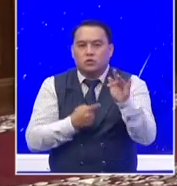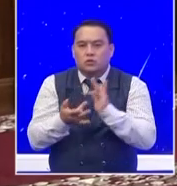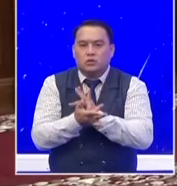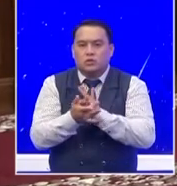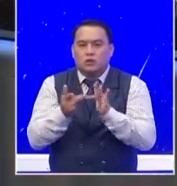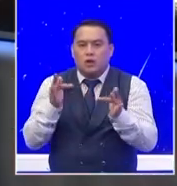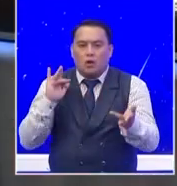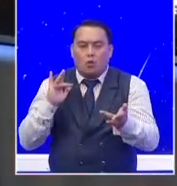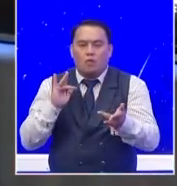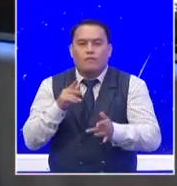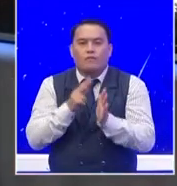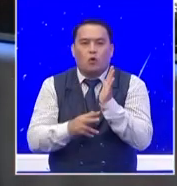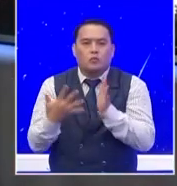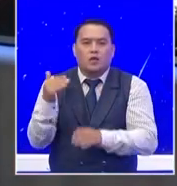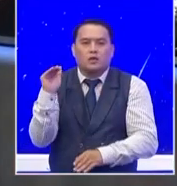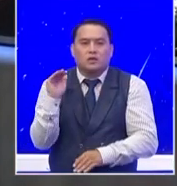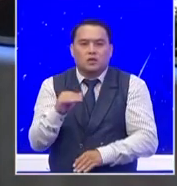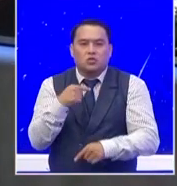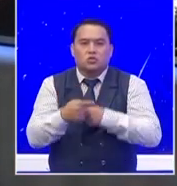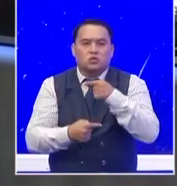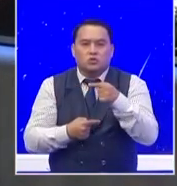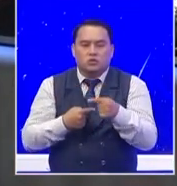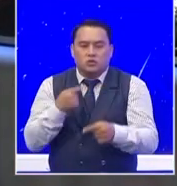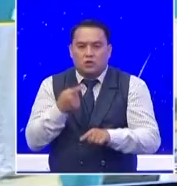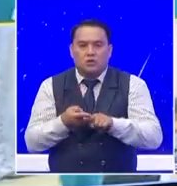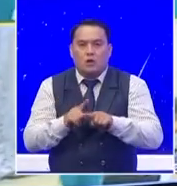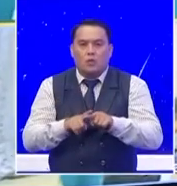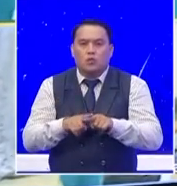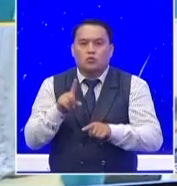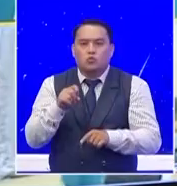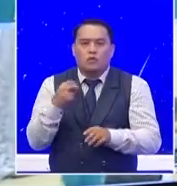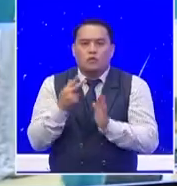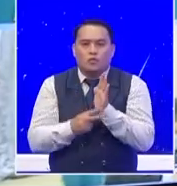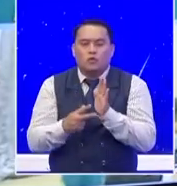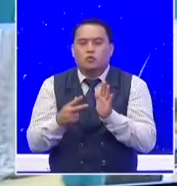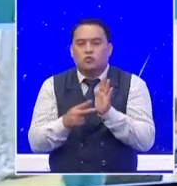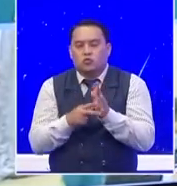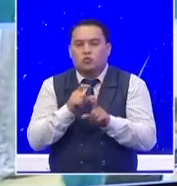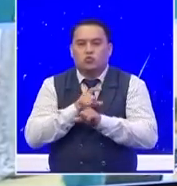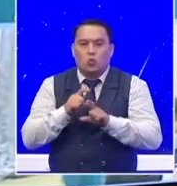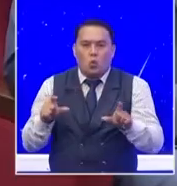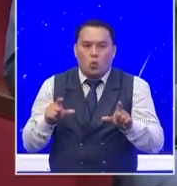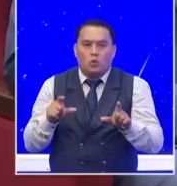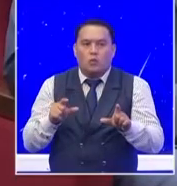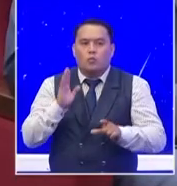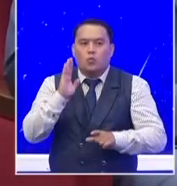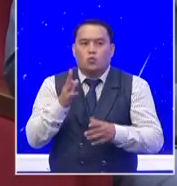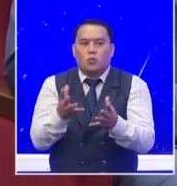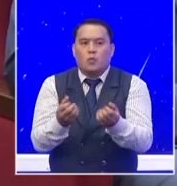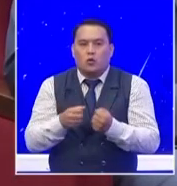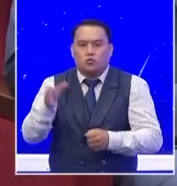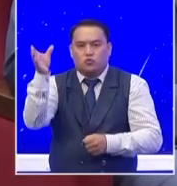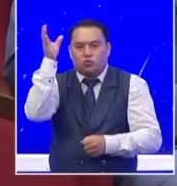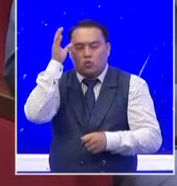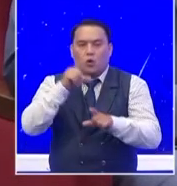интернет-платформы и почти 85 тысяч через телевидение. 138 школ, а это 7500 учеников, будут получать знания в